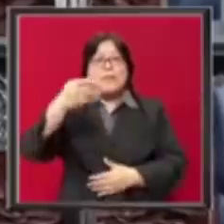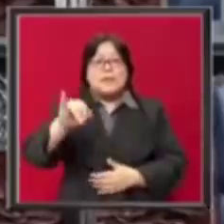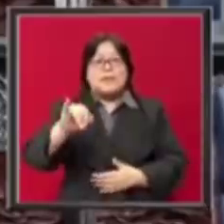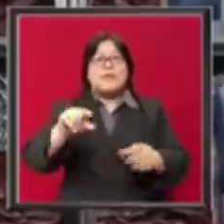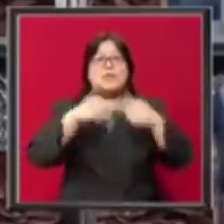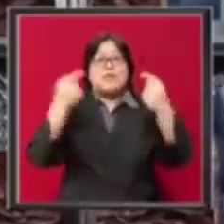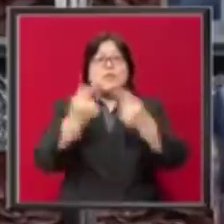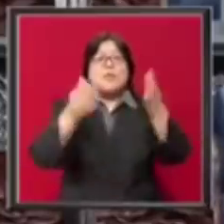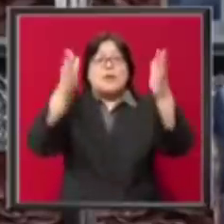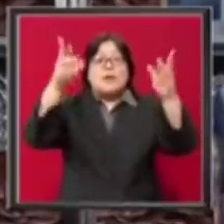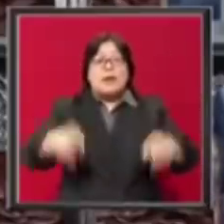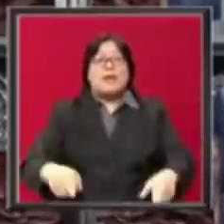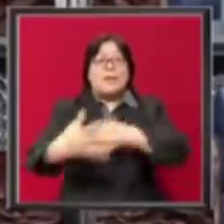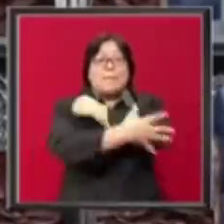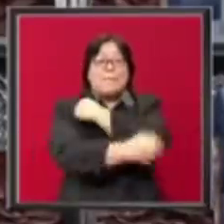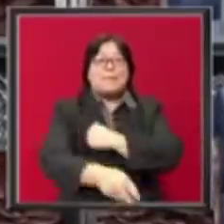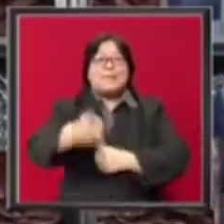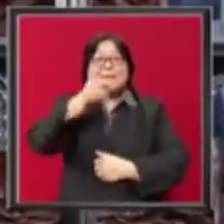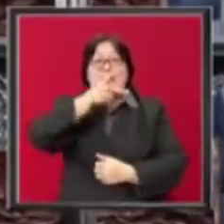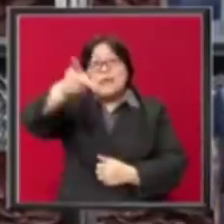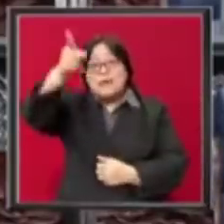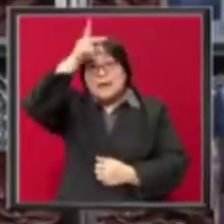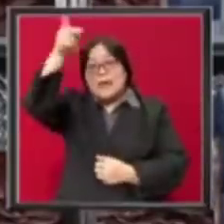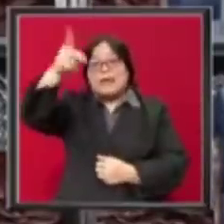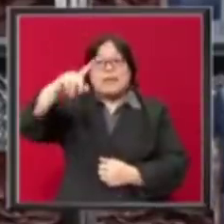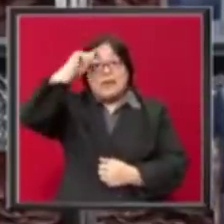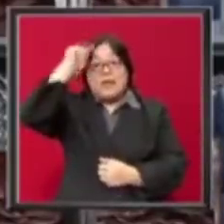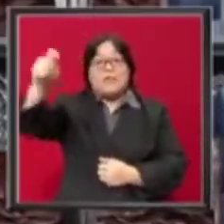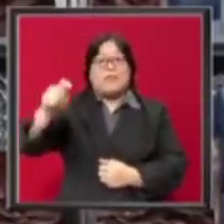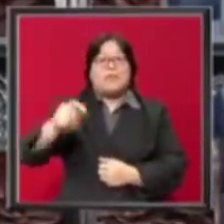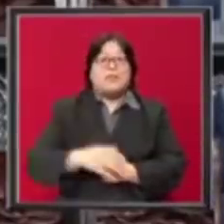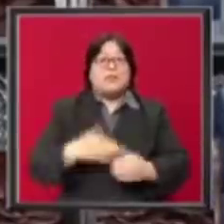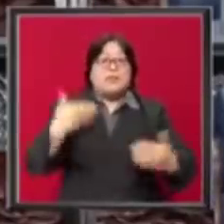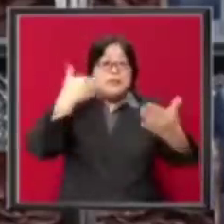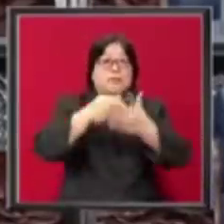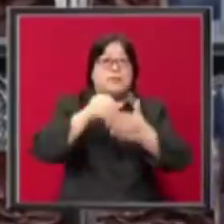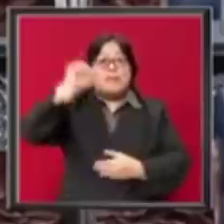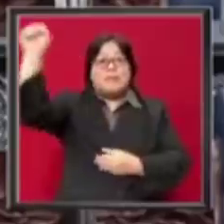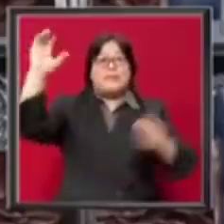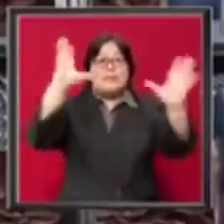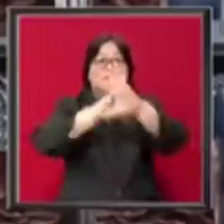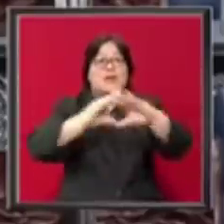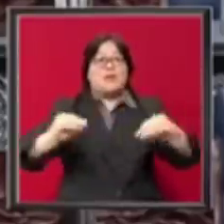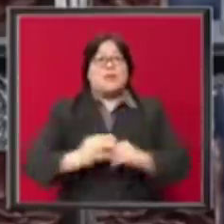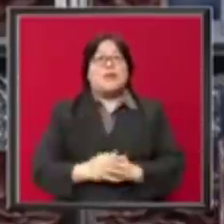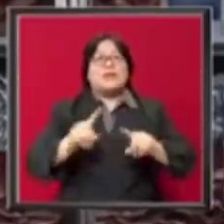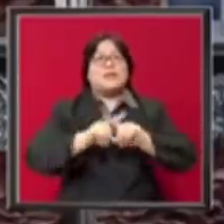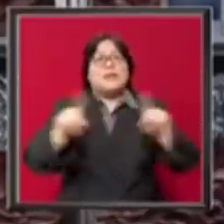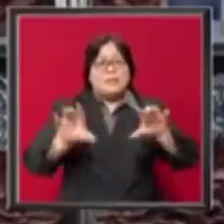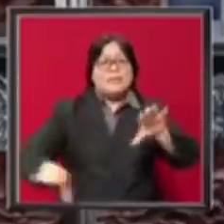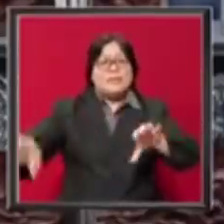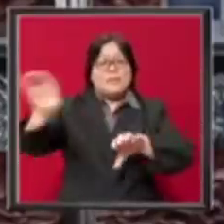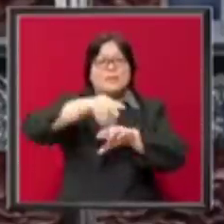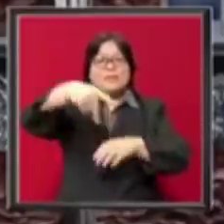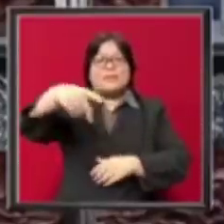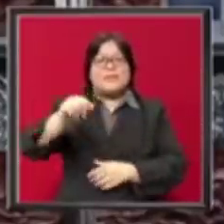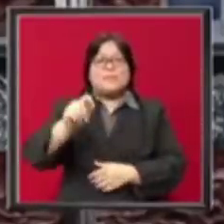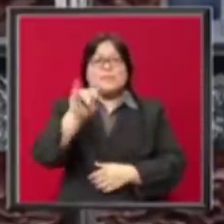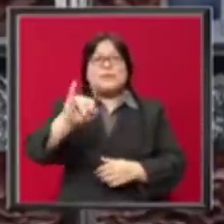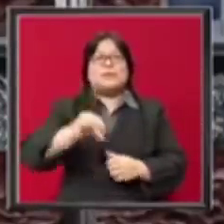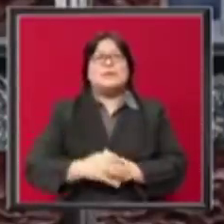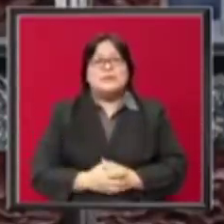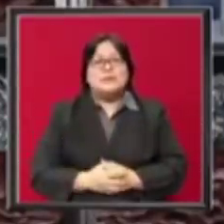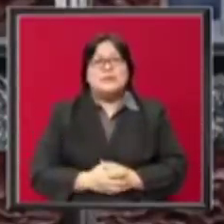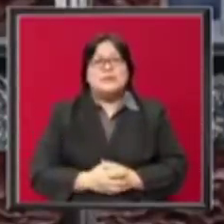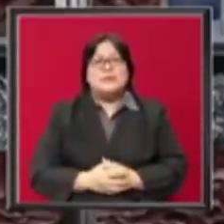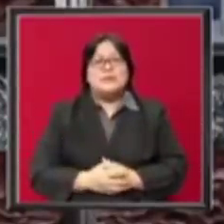rakyat miskin. Kedah, Kelantan, Terengganu sampai Sabah, Sarawak. Tetapi subsidi padi